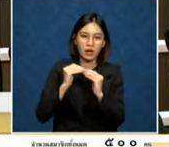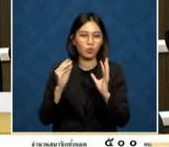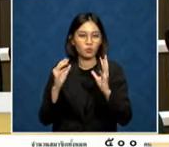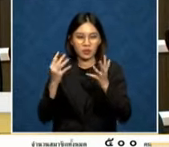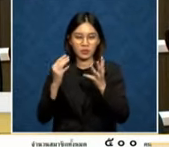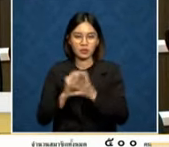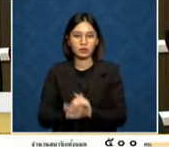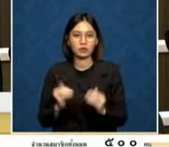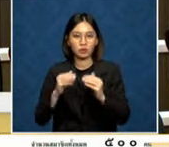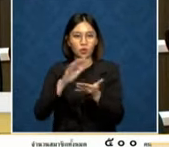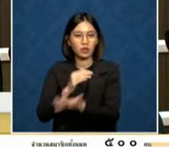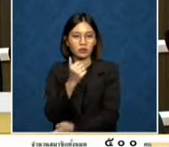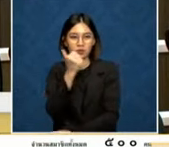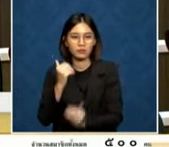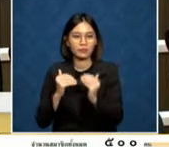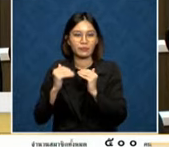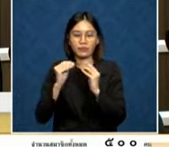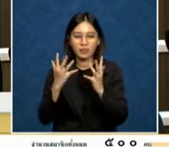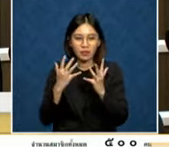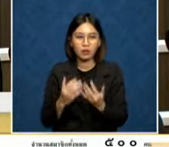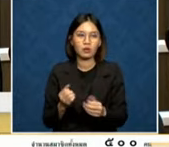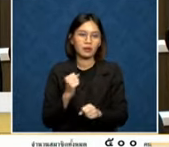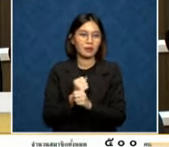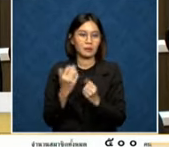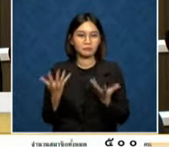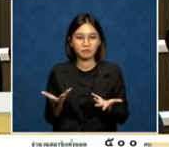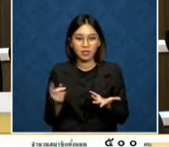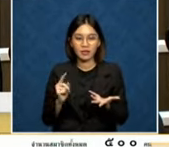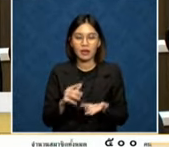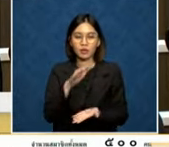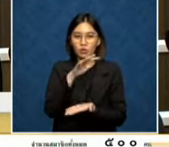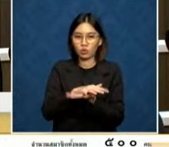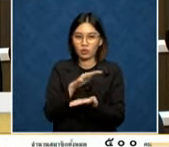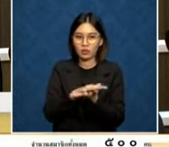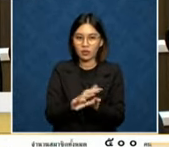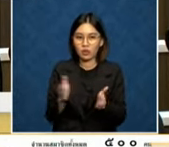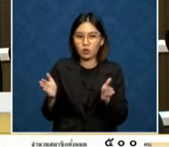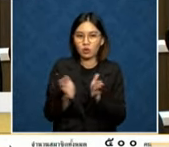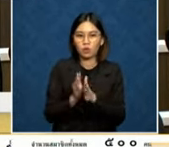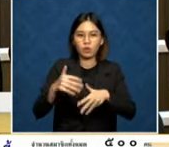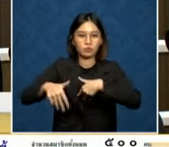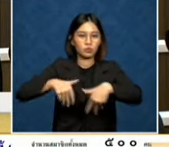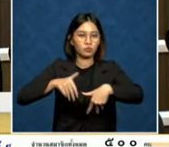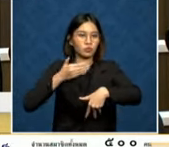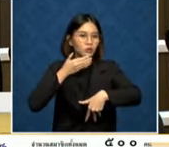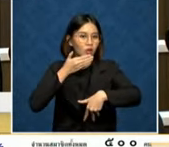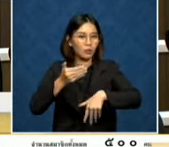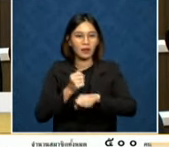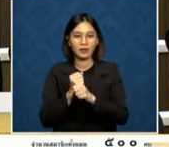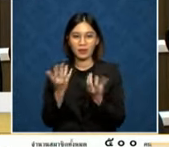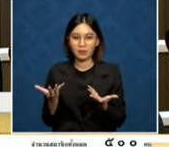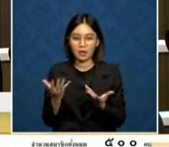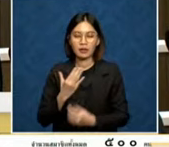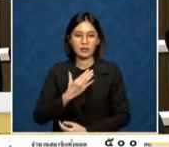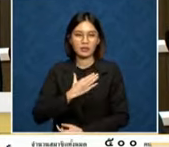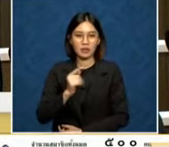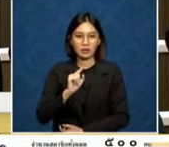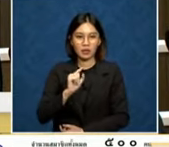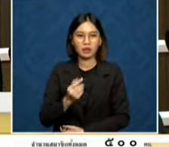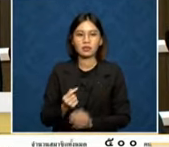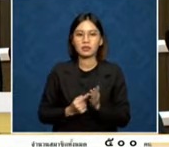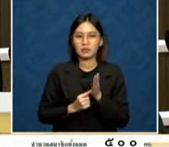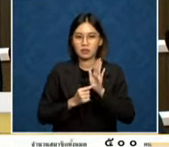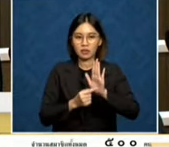ใหญ่ได้เราจะทำอย่างไรให้โรงเรียนอยู่คู่กับชุมชนตลอดไปดิฉันขอ